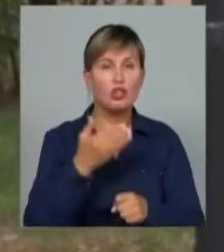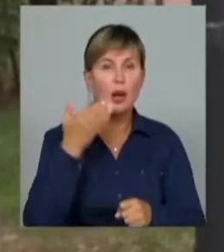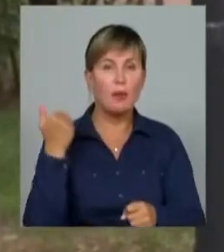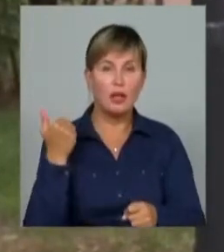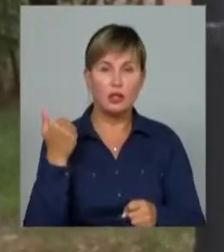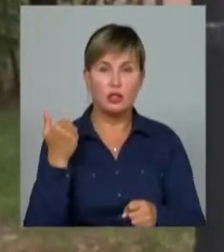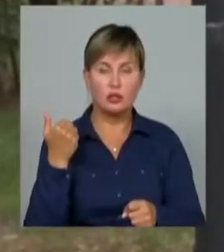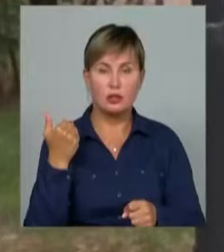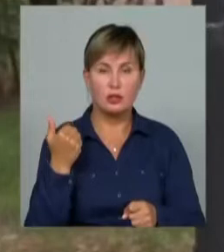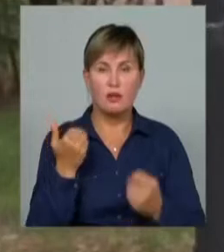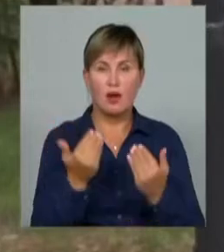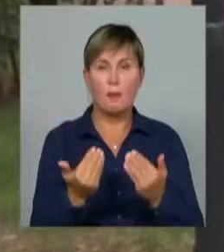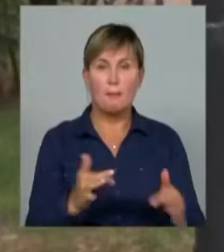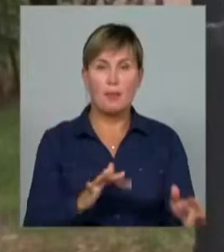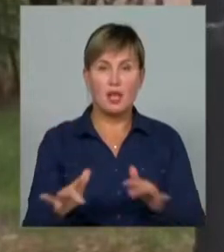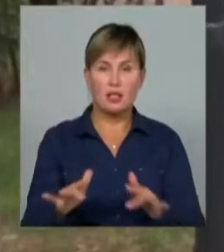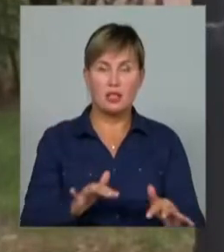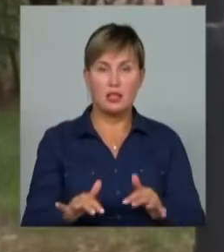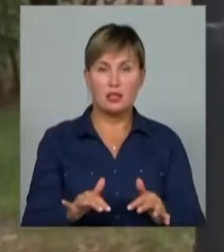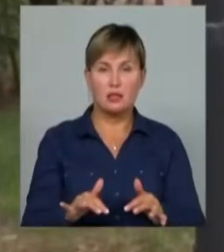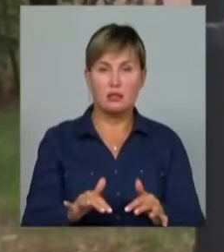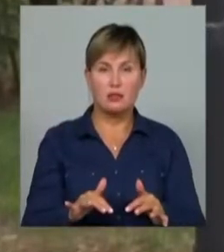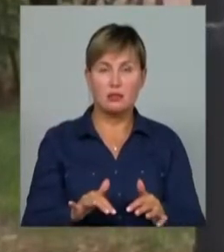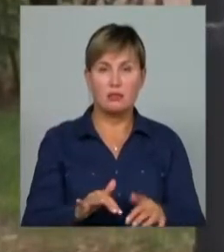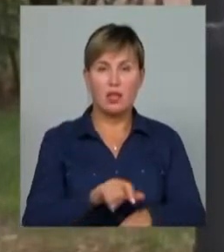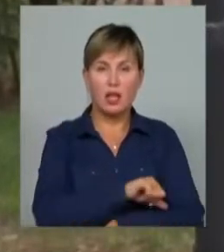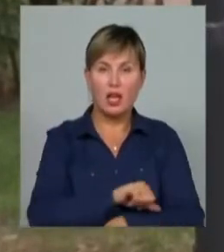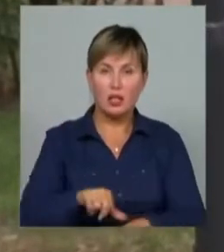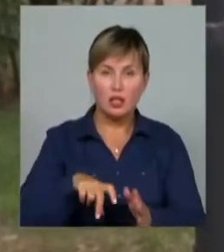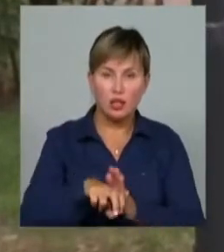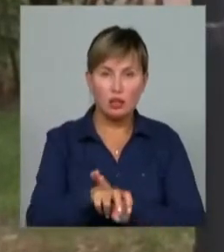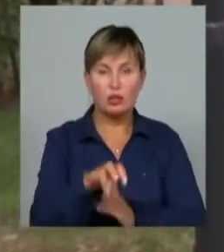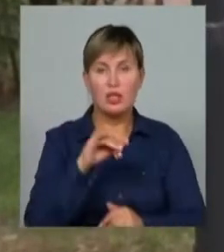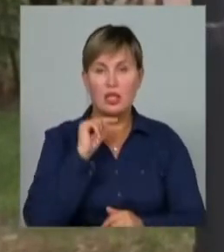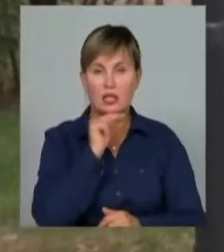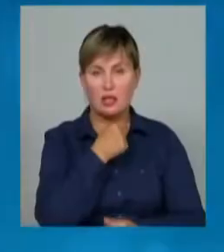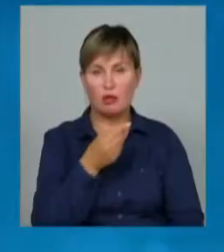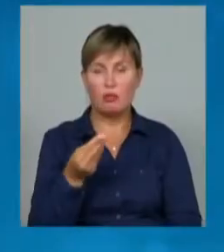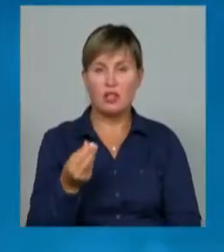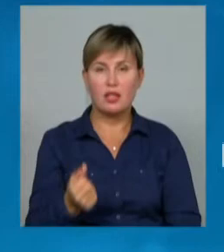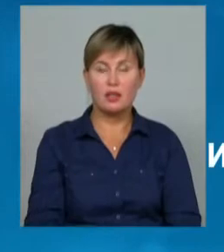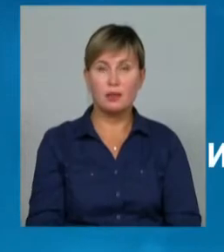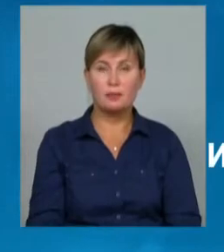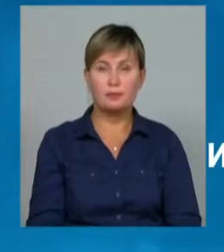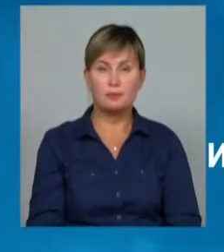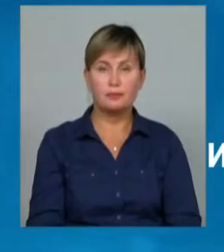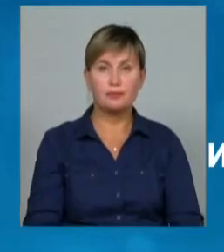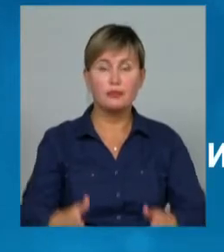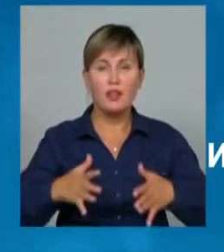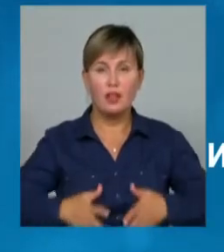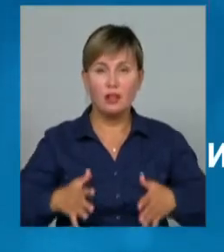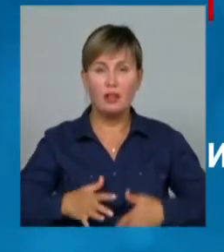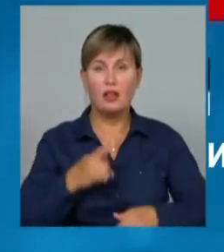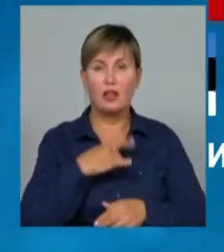вам процесс перехода границ, да и сэкономит немало денег. Помимо Грузии,